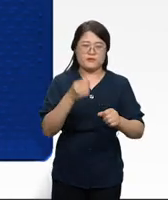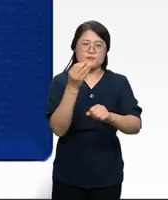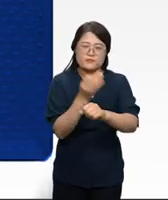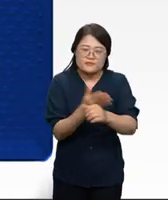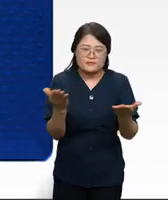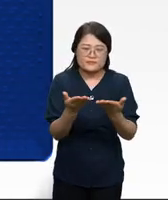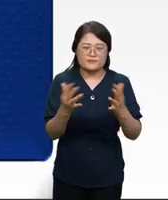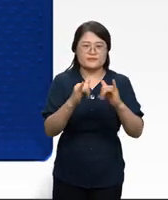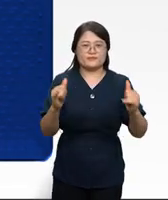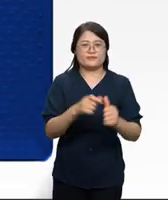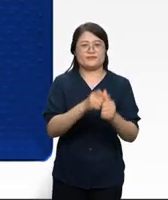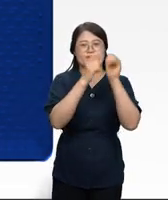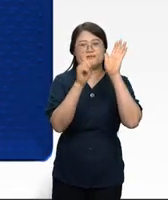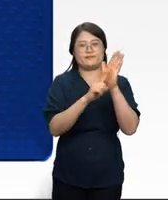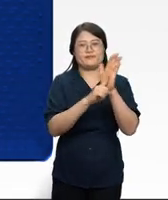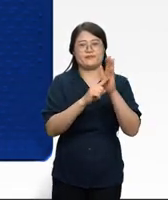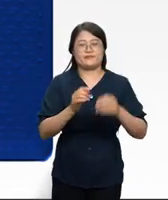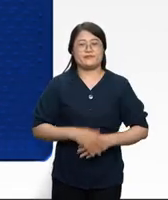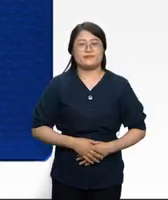단순업무 종사자를 모집합니다.